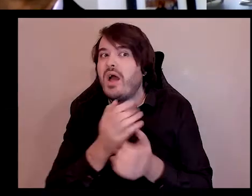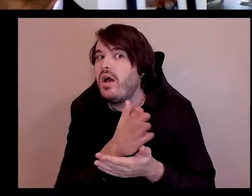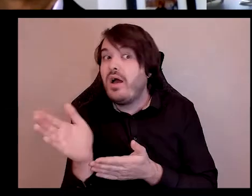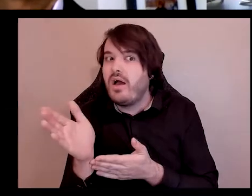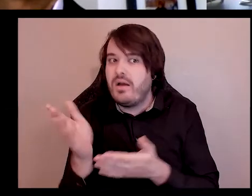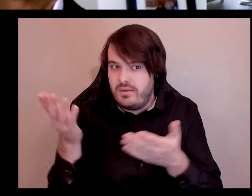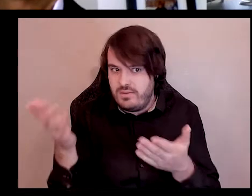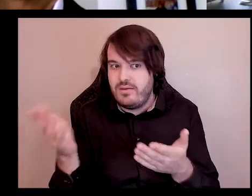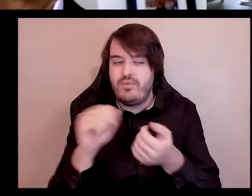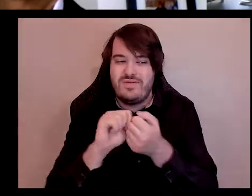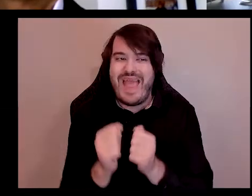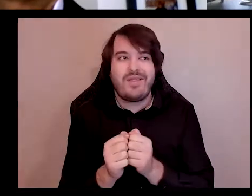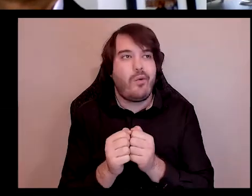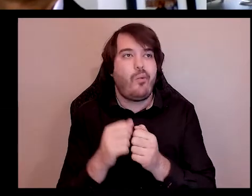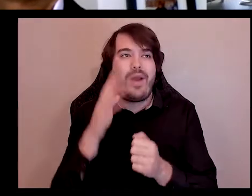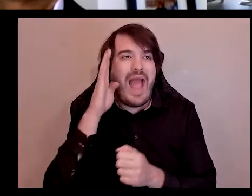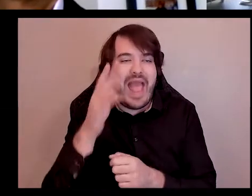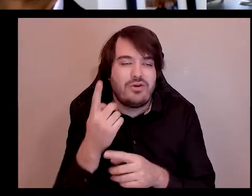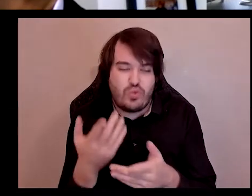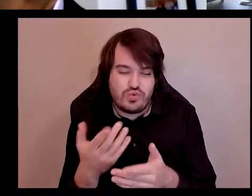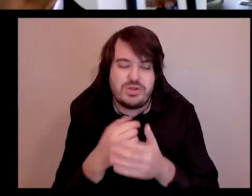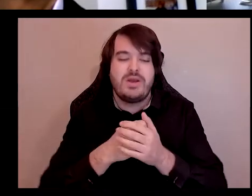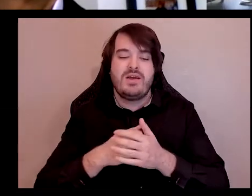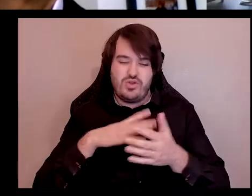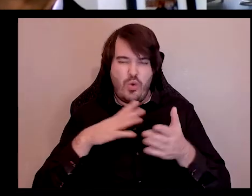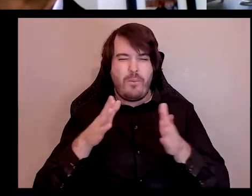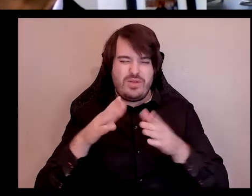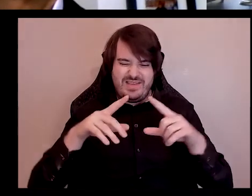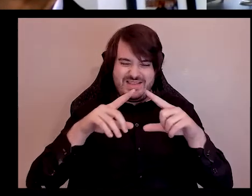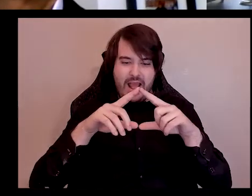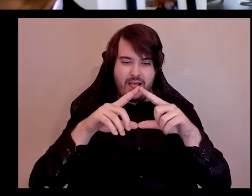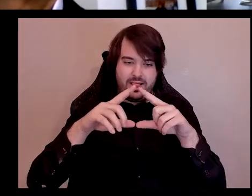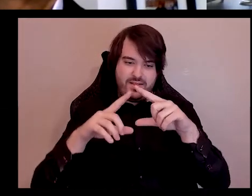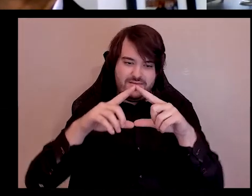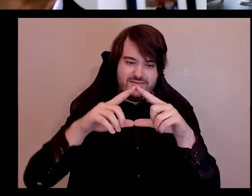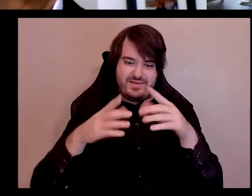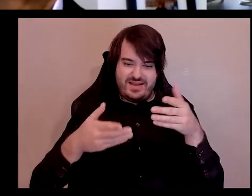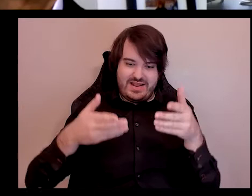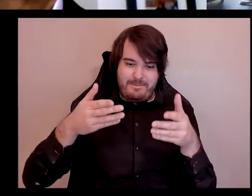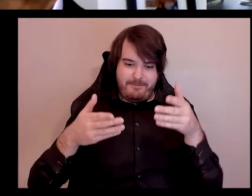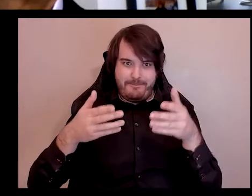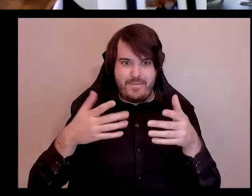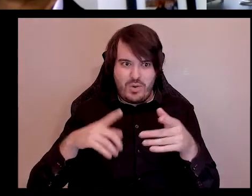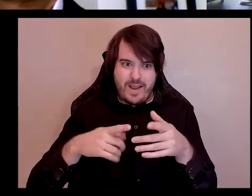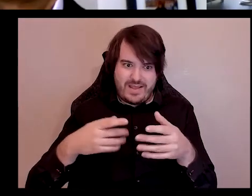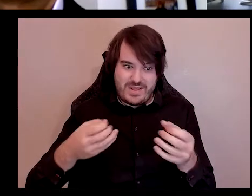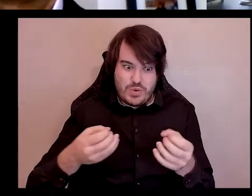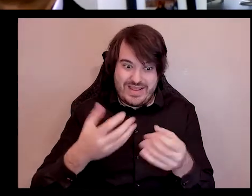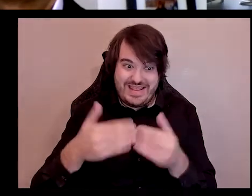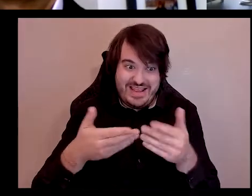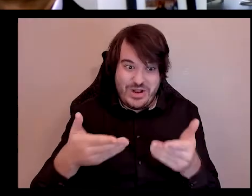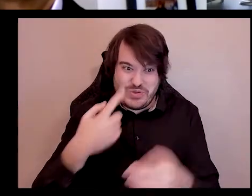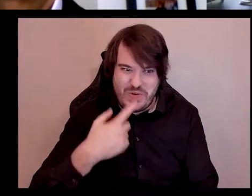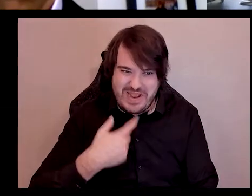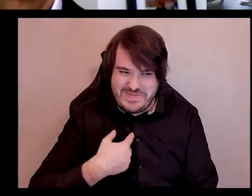parce que vous êtes en train de vous promener aujourd'hui et que vous êtes en train de regarder et planifier une modification, un changement. Alors, il y a un